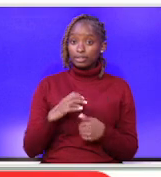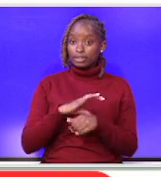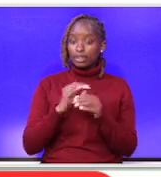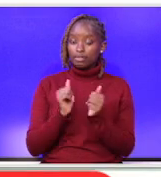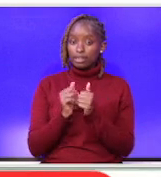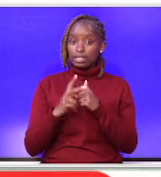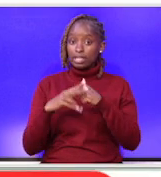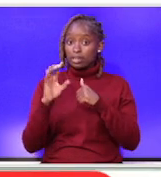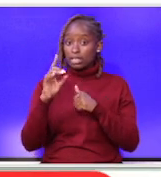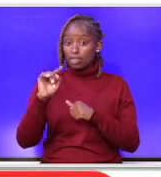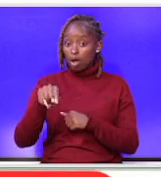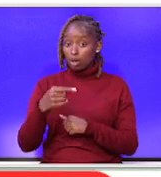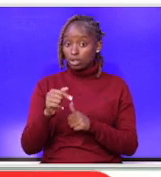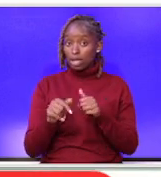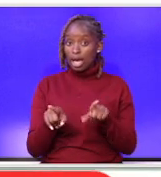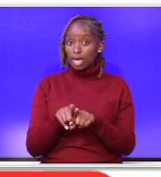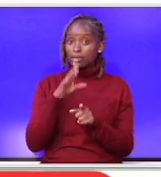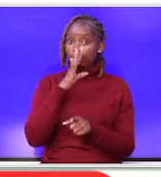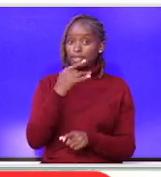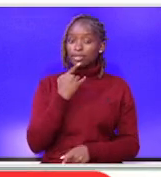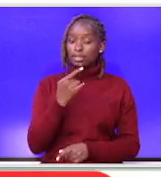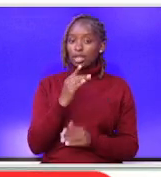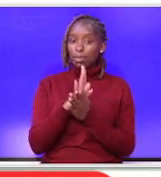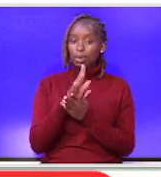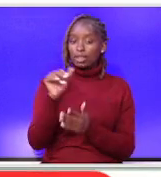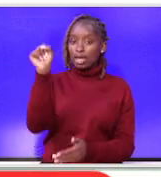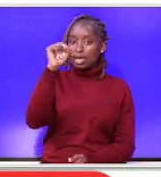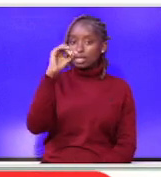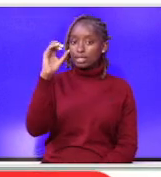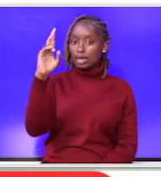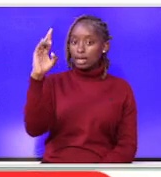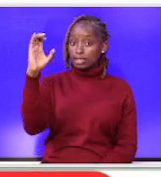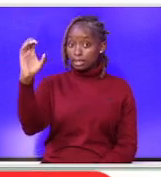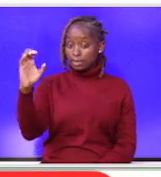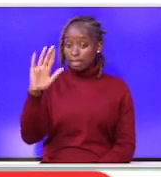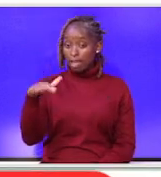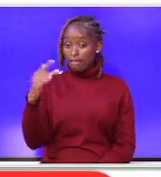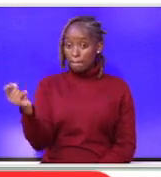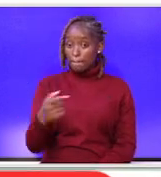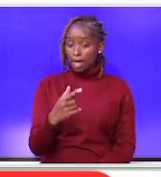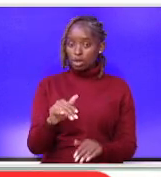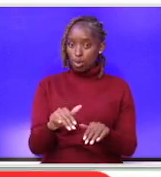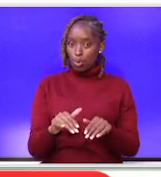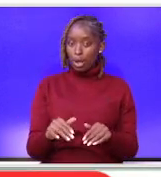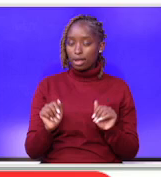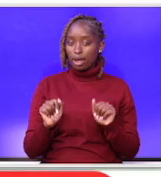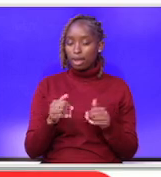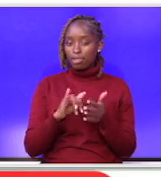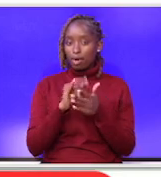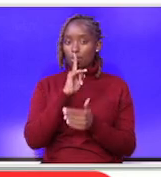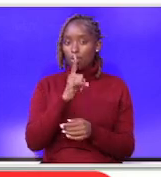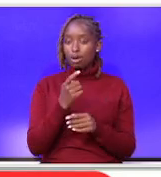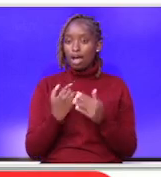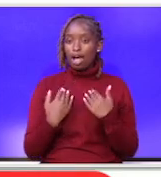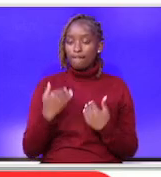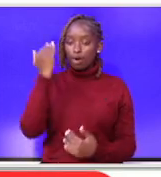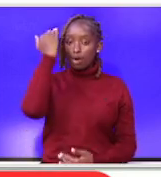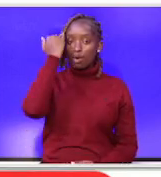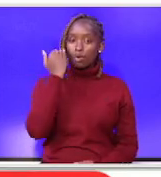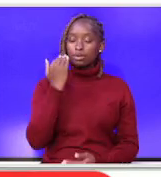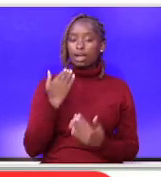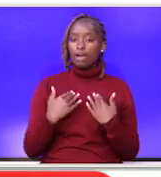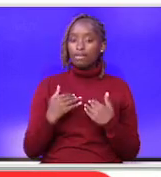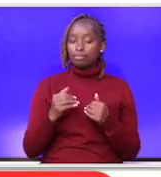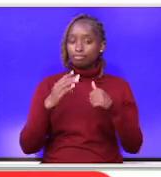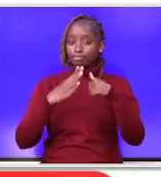kama ilivyokadiriwa na tume ya mishahara na marupurupu SRC kila mwezi, kusubiri mwelekeo wa mahakama tarehe 26 Septemba